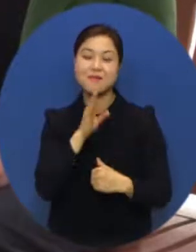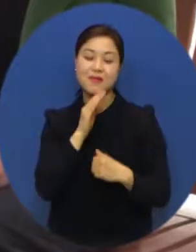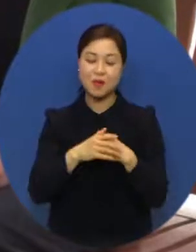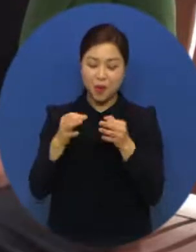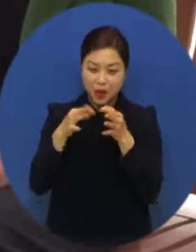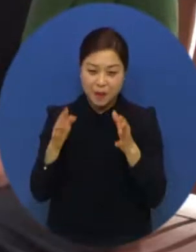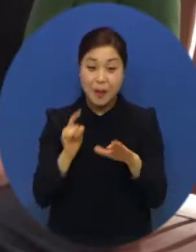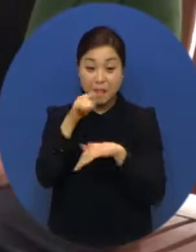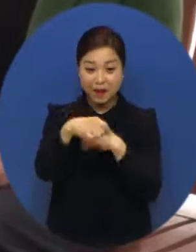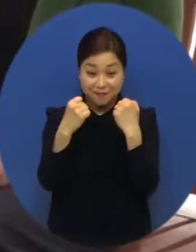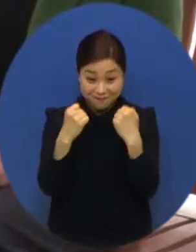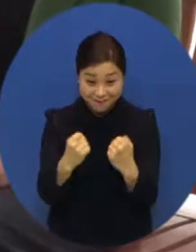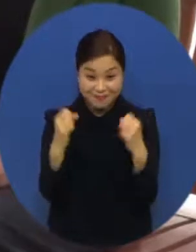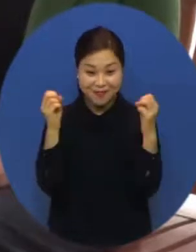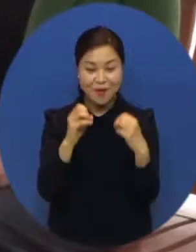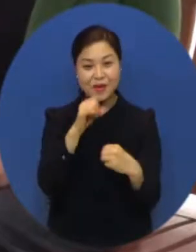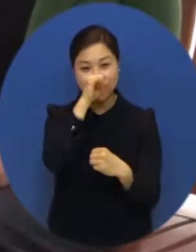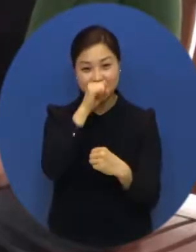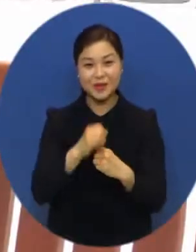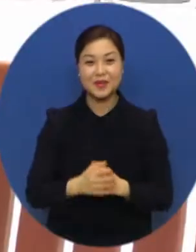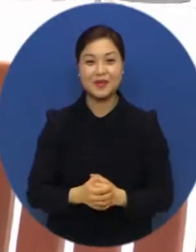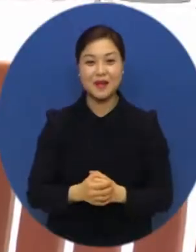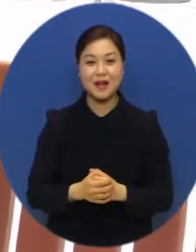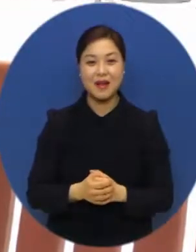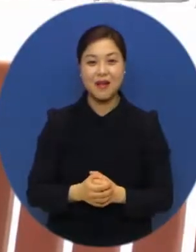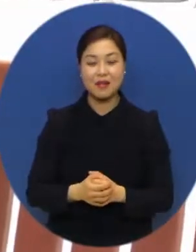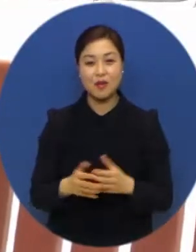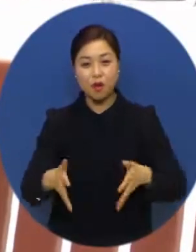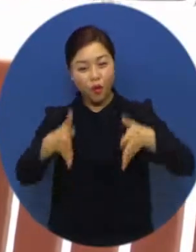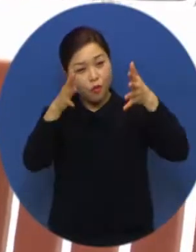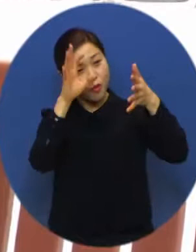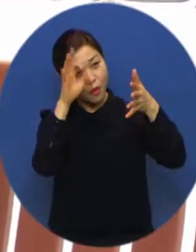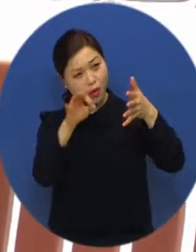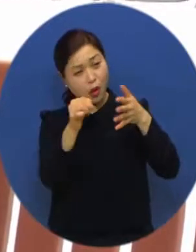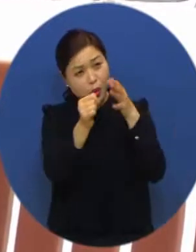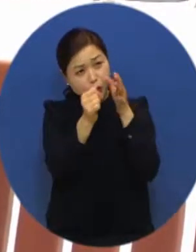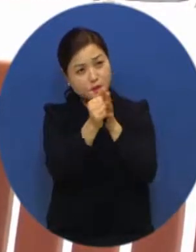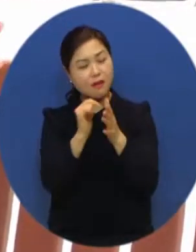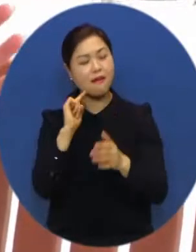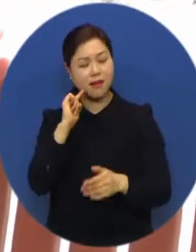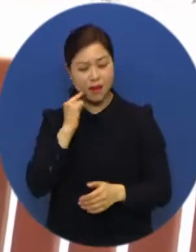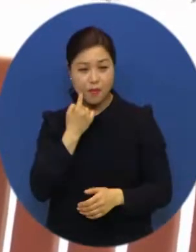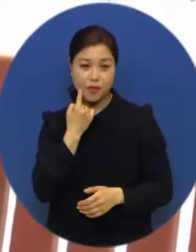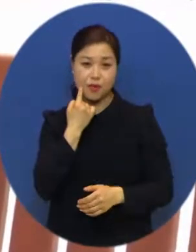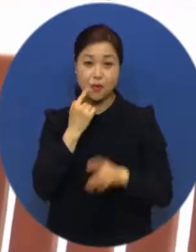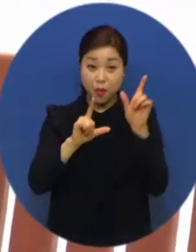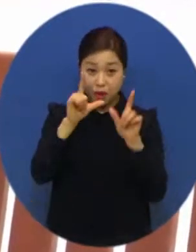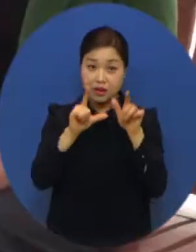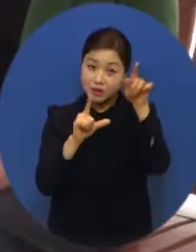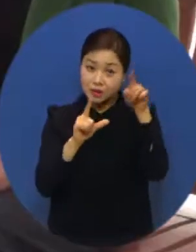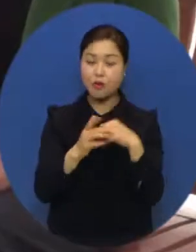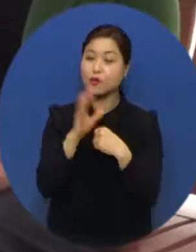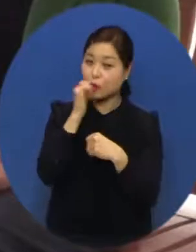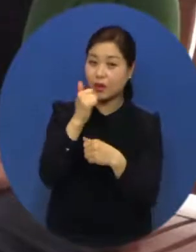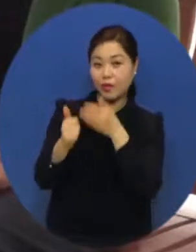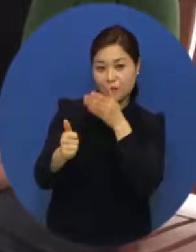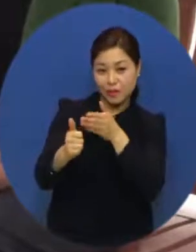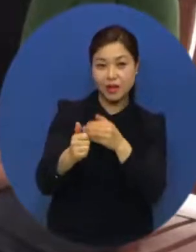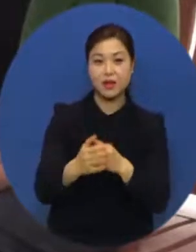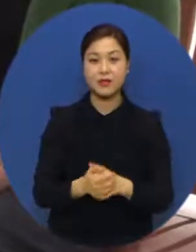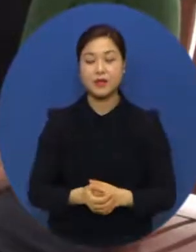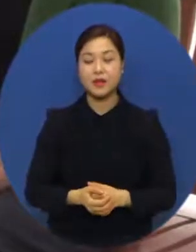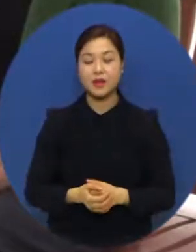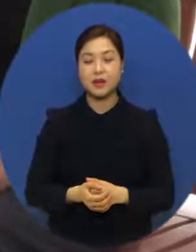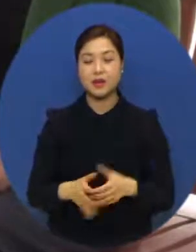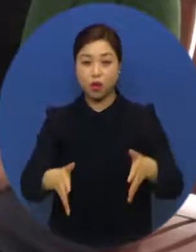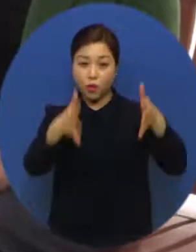나와 있습니다. 네, 그리고 특히나 제가 보니까 건물이 너무 특이하면서도 예뻐요. 네. 이 건물에 대한 소개를 좀 부탁드립니다. 네, 이 건물은